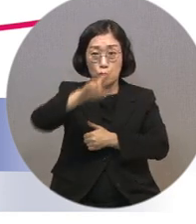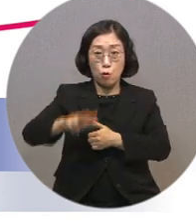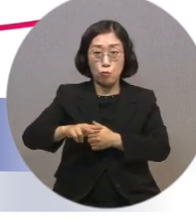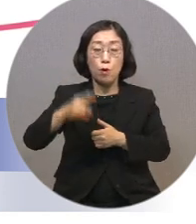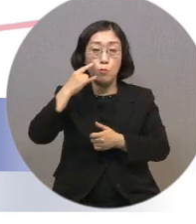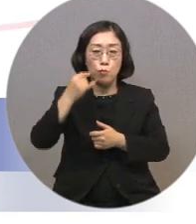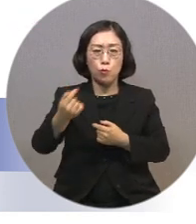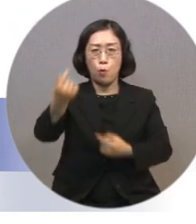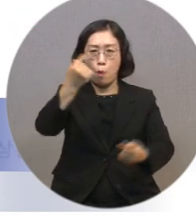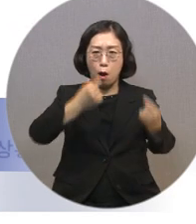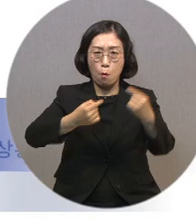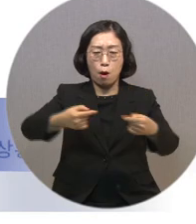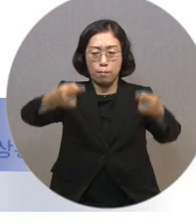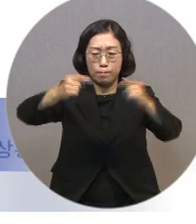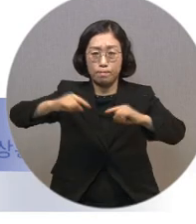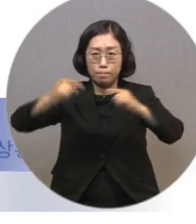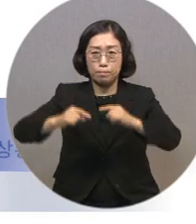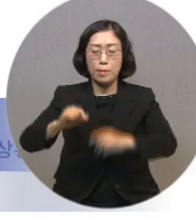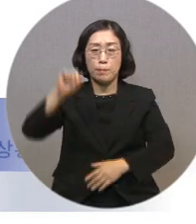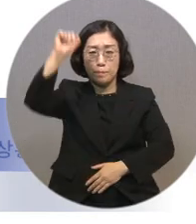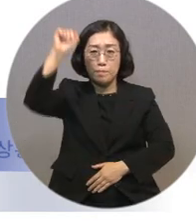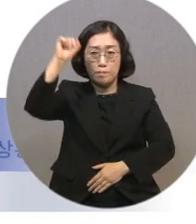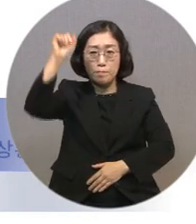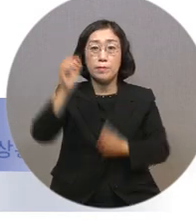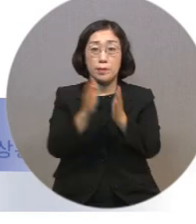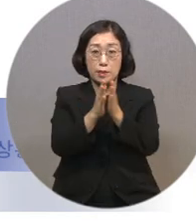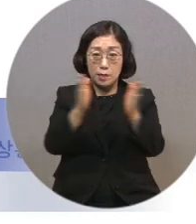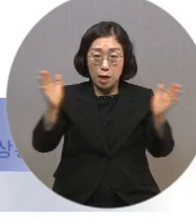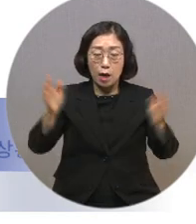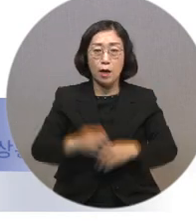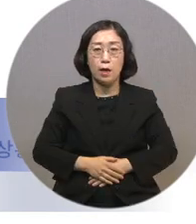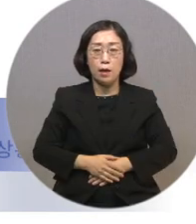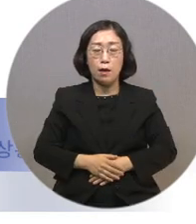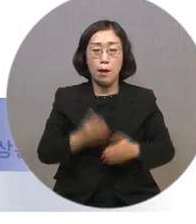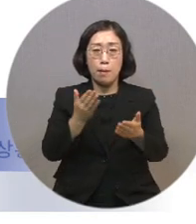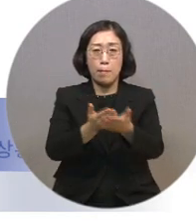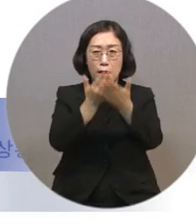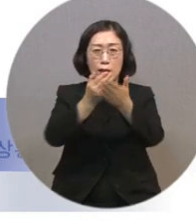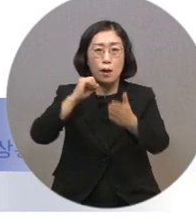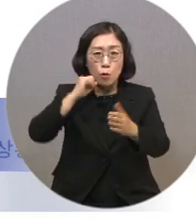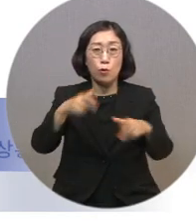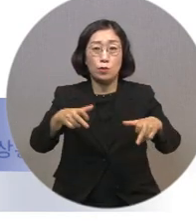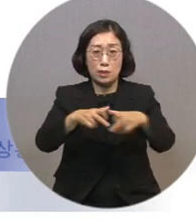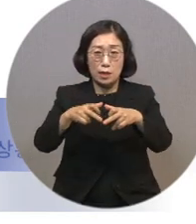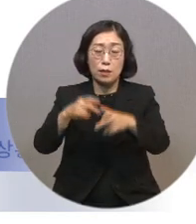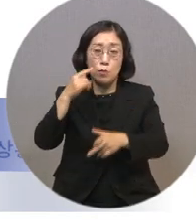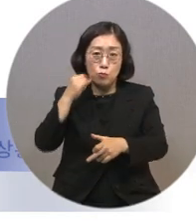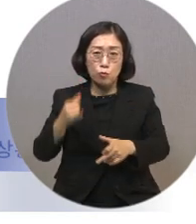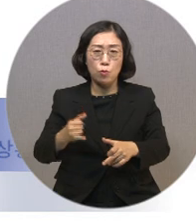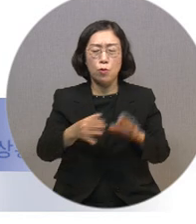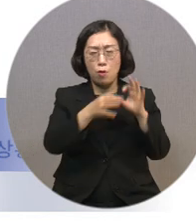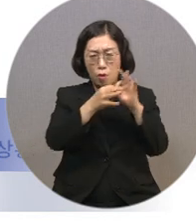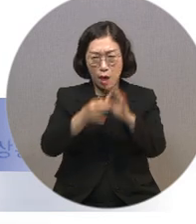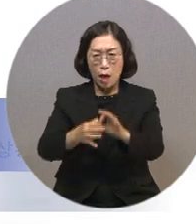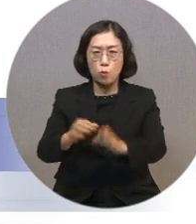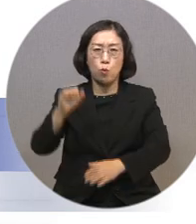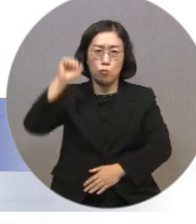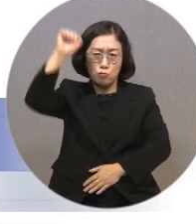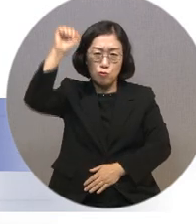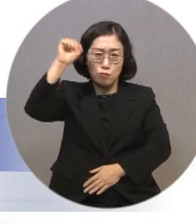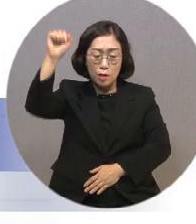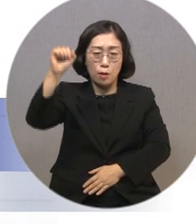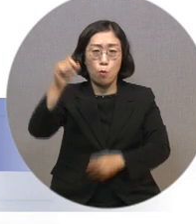이어나갈 예정인데요 사실 발달장애인 자녀를 위한 부모들의 투쟁은 오랜 시간 이어져 왔습니다